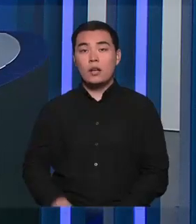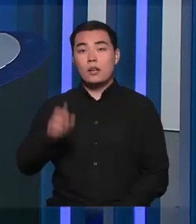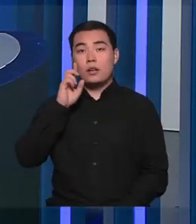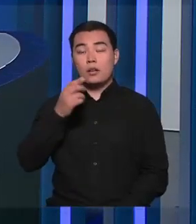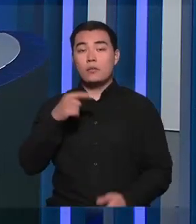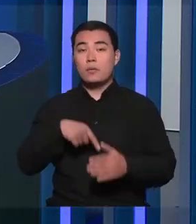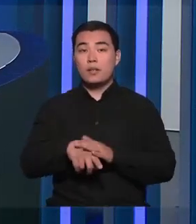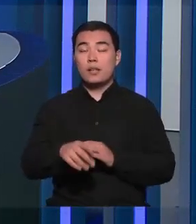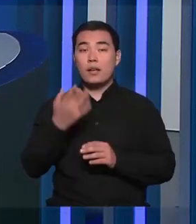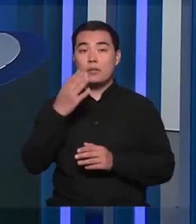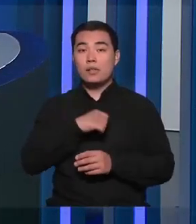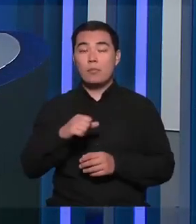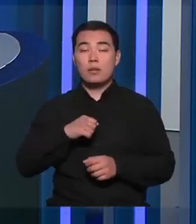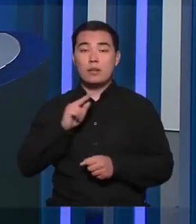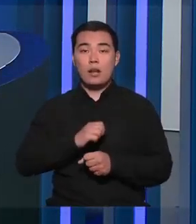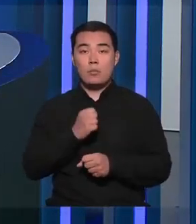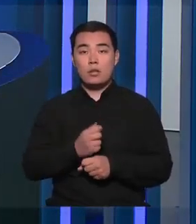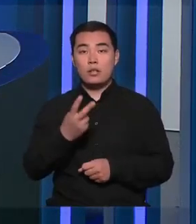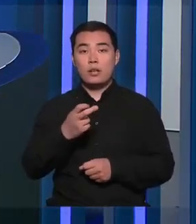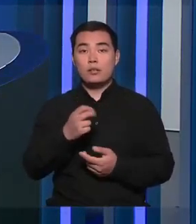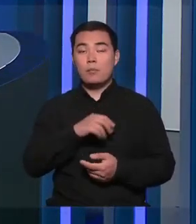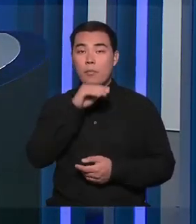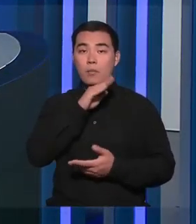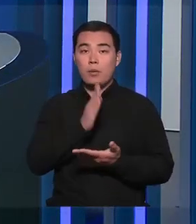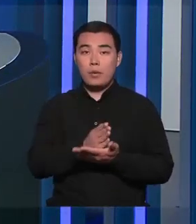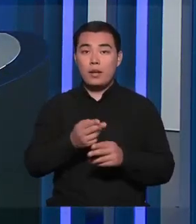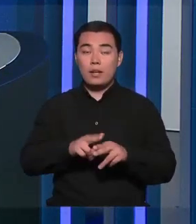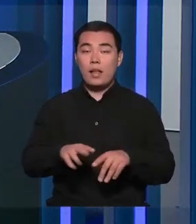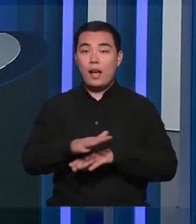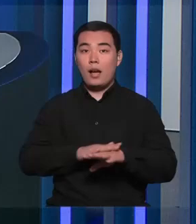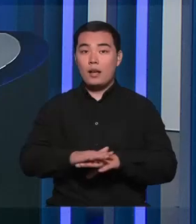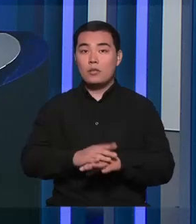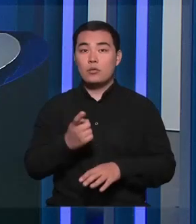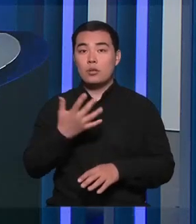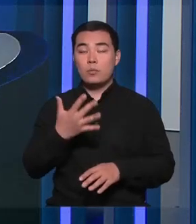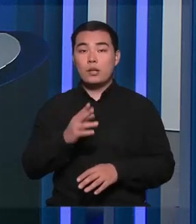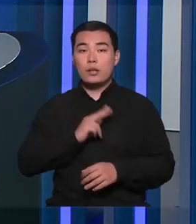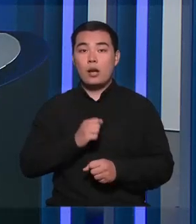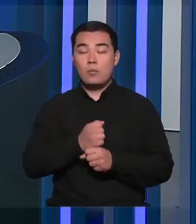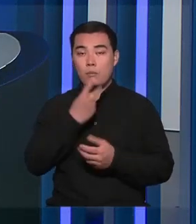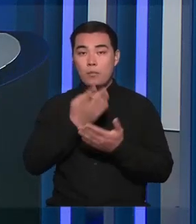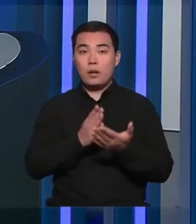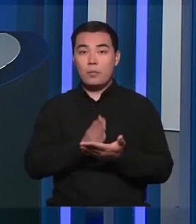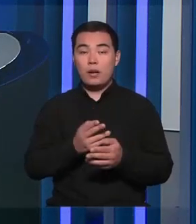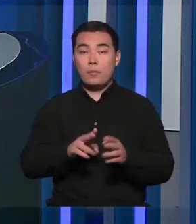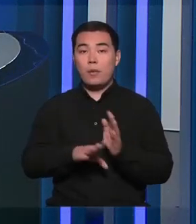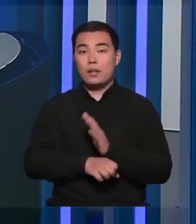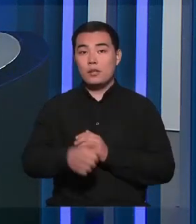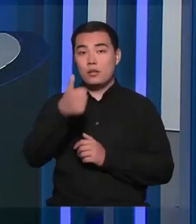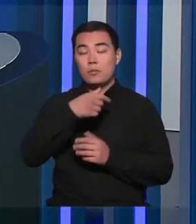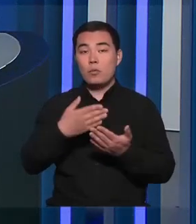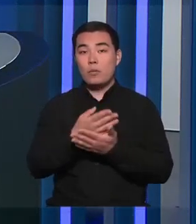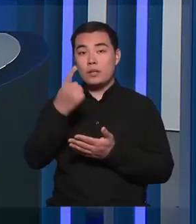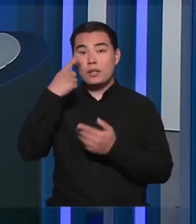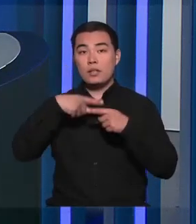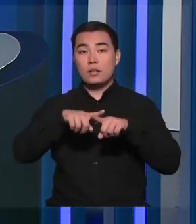Елімізде ішкі істер саласында жұмыс істейтін 200 мыңға жуық маман бар екен. Олар халыққа 105 қызмет түрін көрсетеді. Соңғы жылдары жаңа